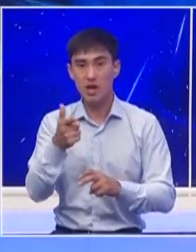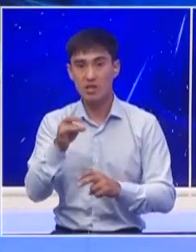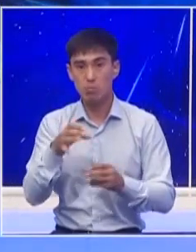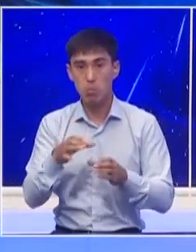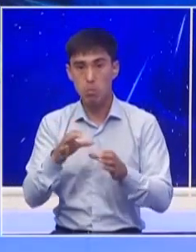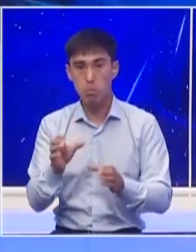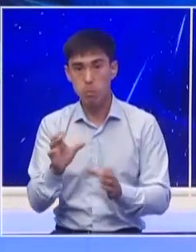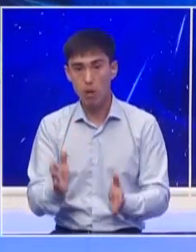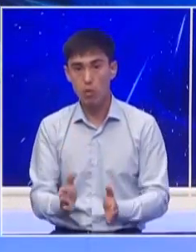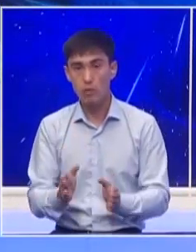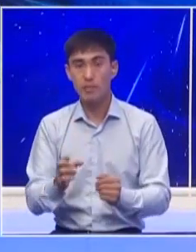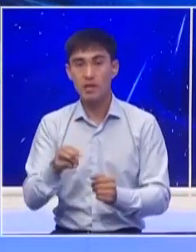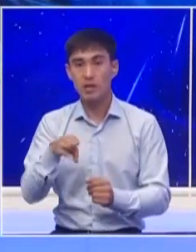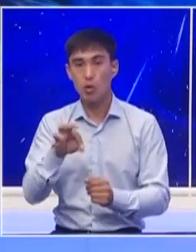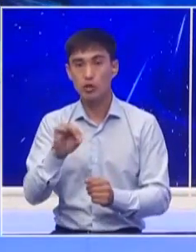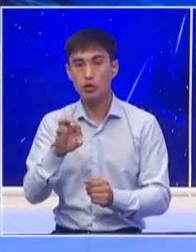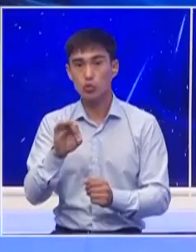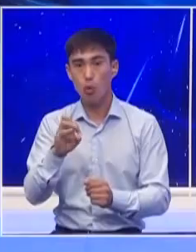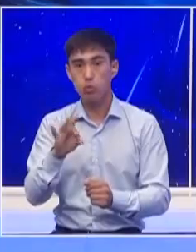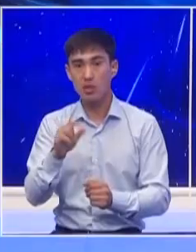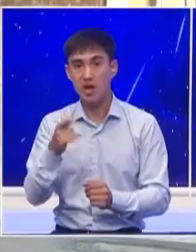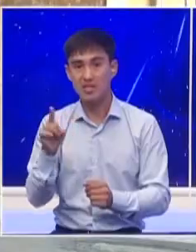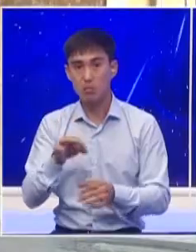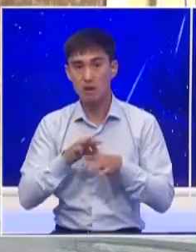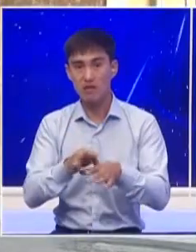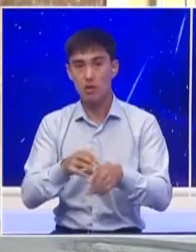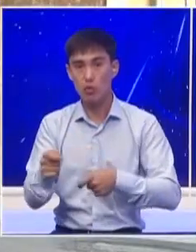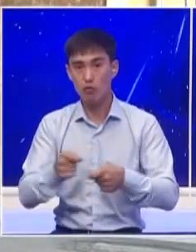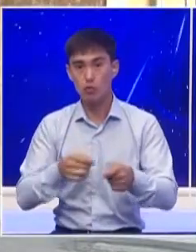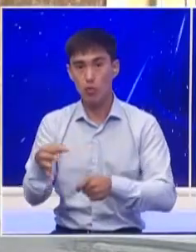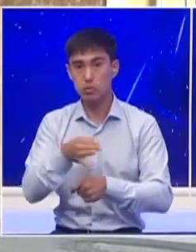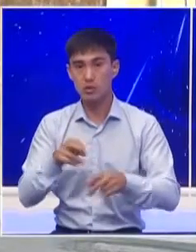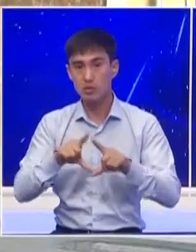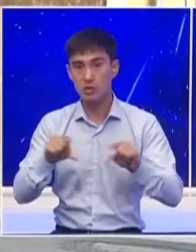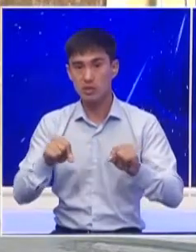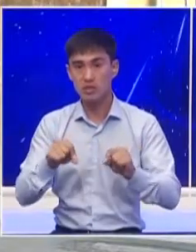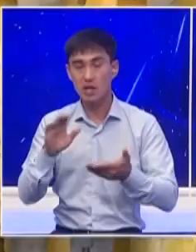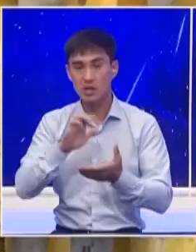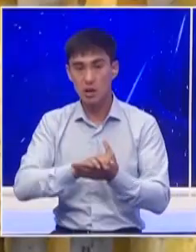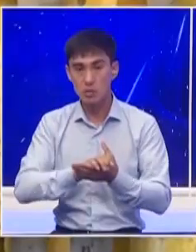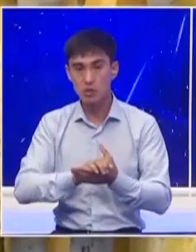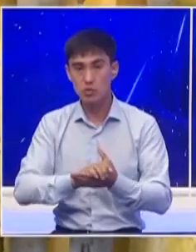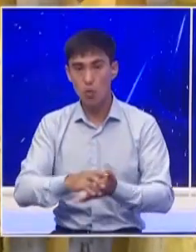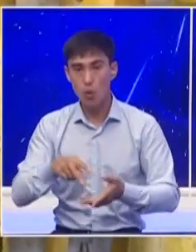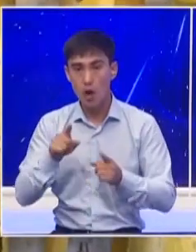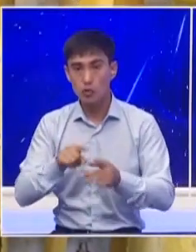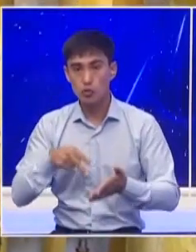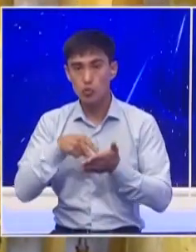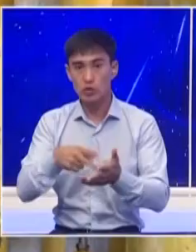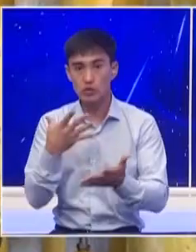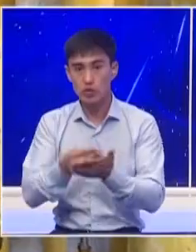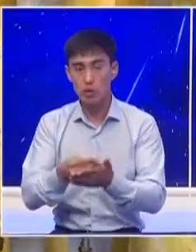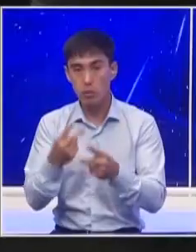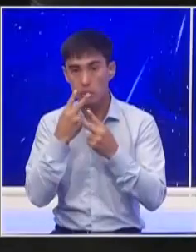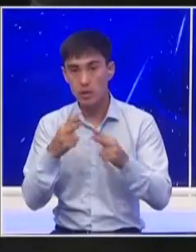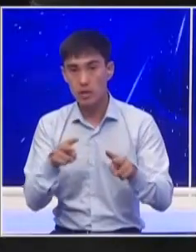ТО ЖТСУ «Облгаз» провели для руководства областного департамента по чрезвычайным ознакомительную экскурсию на своем предприятии. В ходе